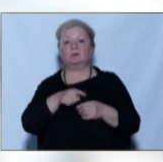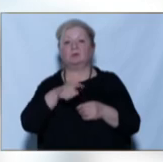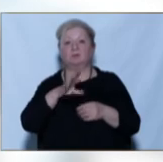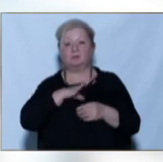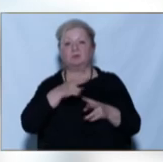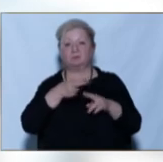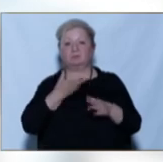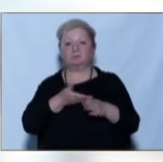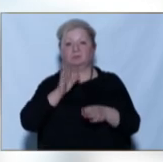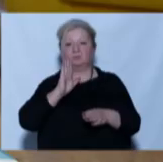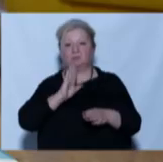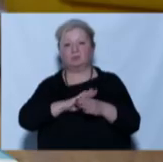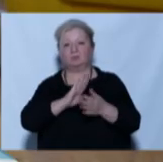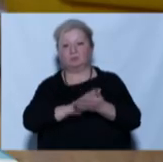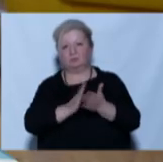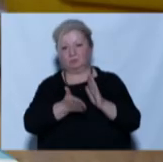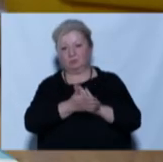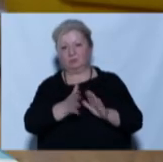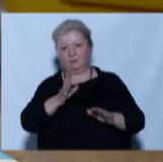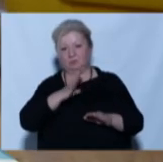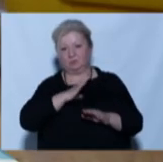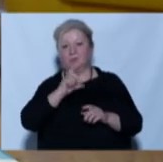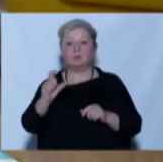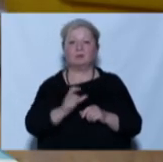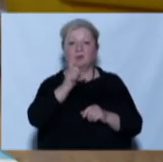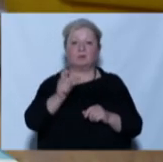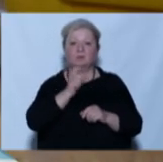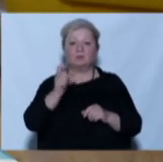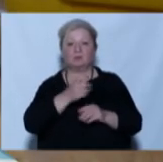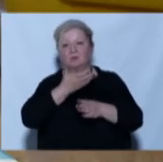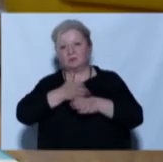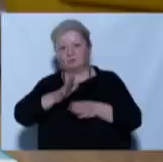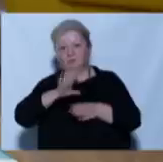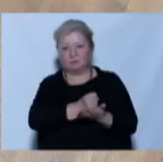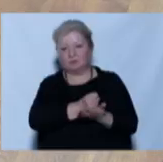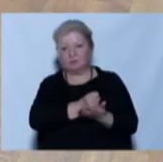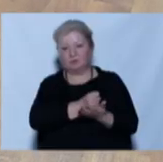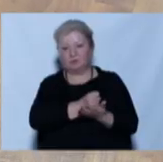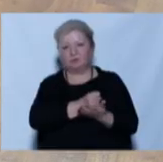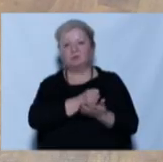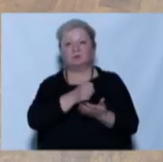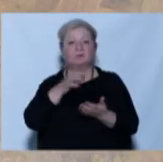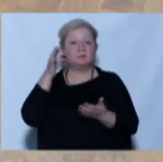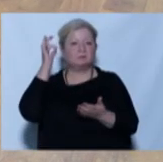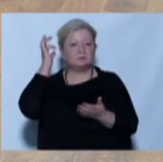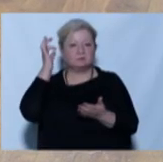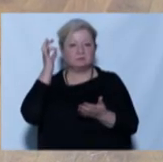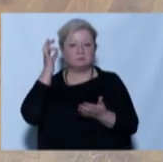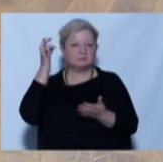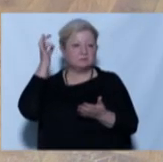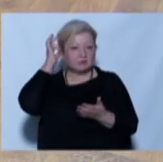ხიფათის წინაშე აღმოჩნდნენ. დამოუკიდებლობას, ნაწილობრივ დამოუკიდებლობას ინარჩუნებდა სამეგრელოს სამთავრო